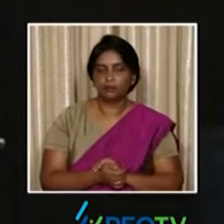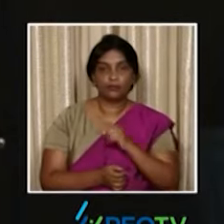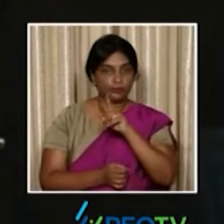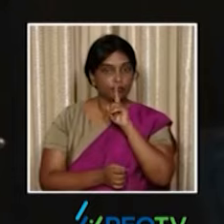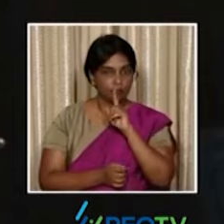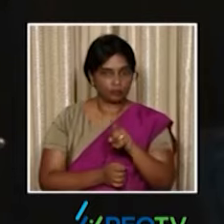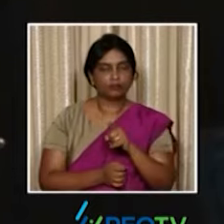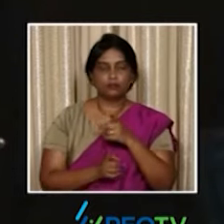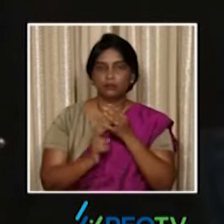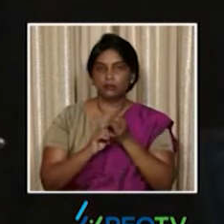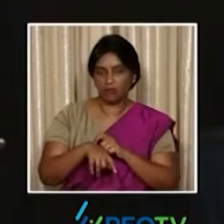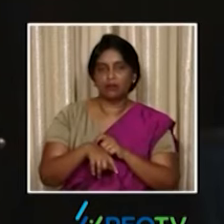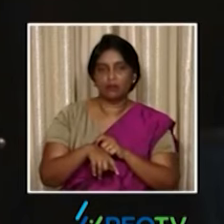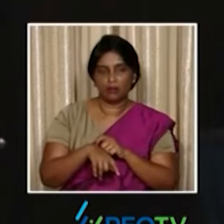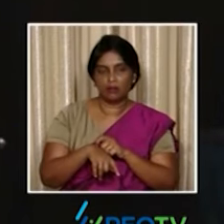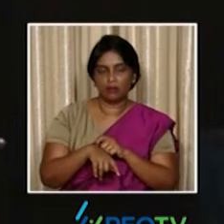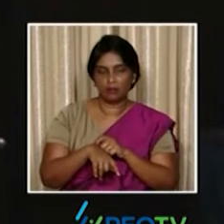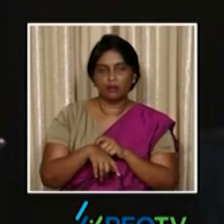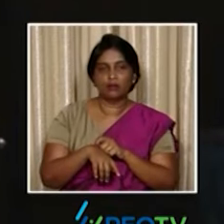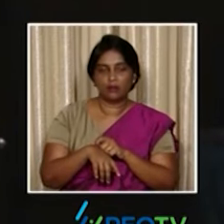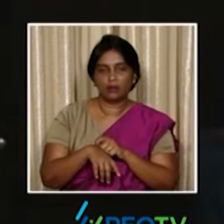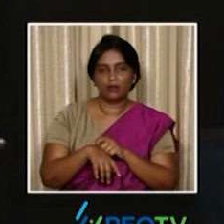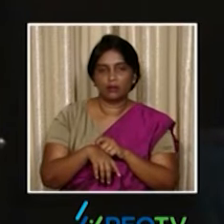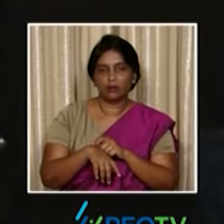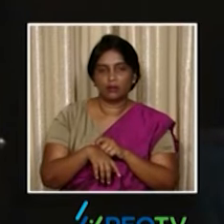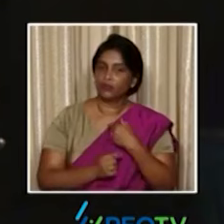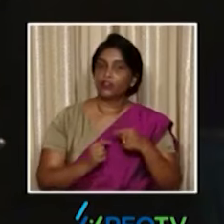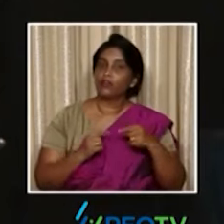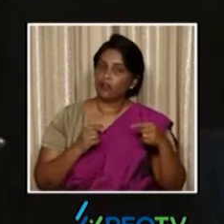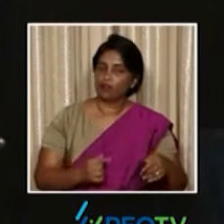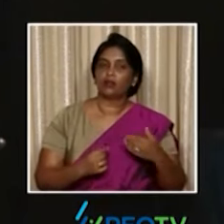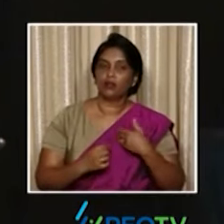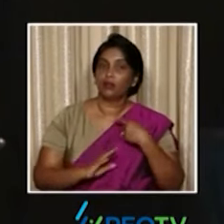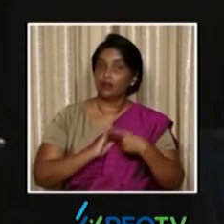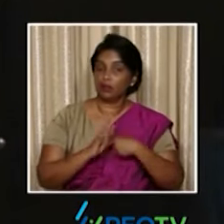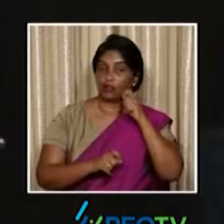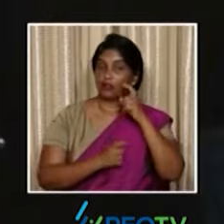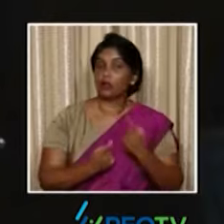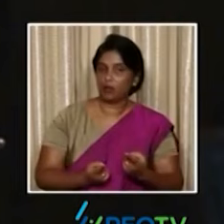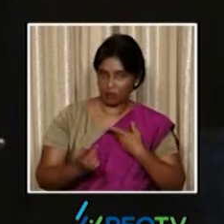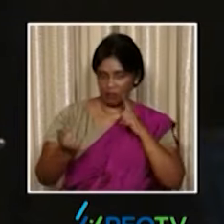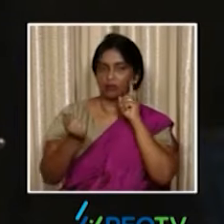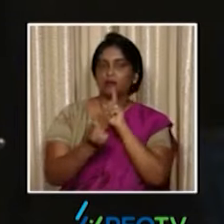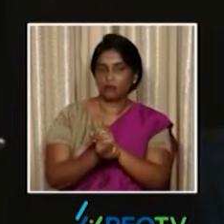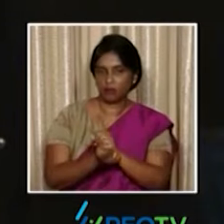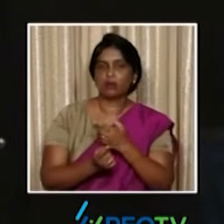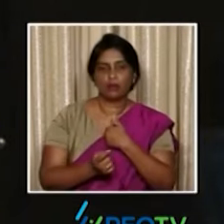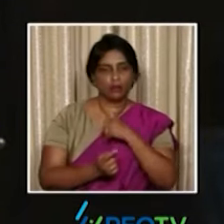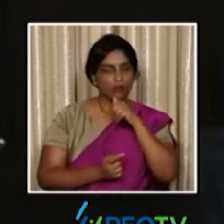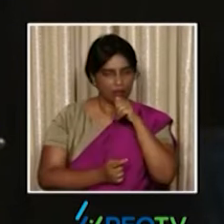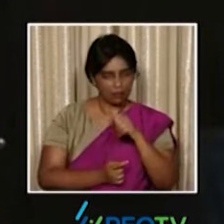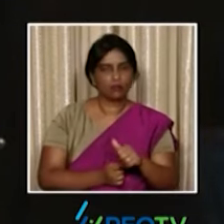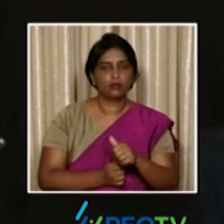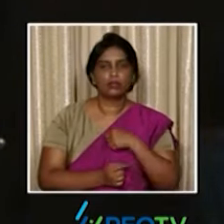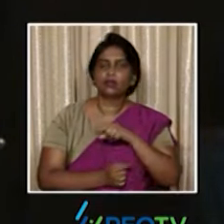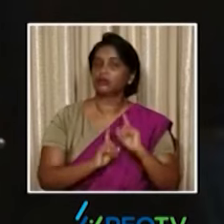කිව්වනේ මේ දැන් ජනාධිපතිව හම්බ වෙනවා කියලා. නෑ නෑ. මම එපයි කියන්නේ වැඩියෙන් හම්බ වෙන්න කියලා. අපේ රටේ ජනතාවගේ අවශ්‍යතාව වෙනවා අපි හම්බ වෙනවා. ඉතින් අපි පැහැදිලිව අපි